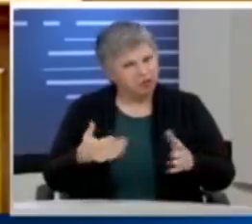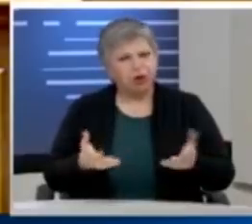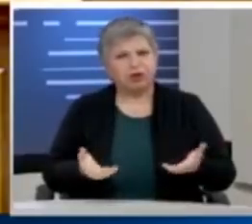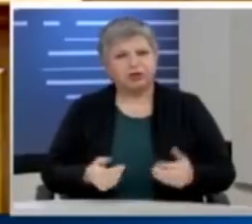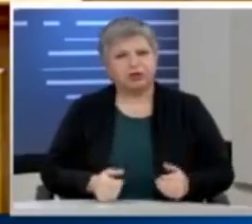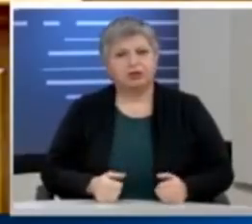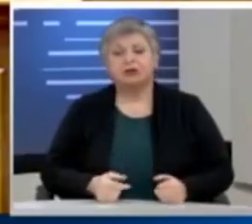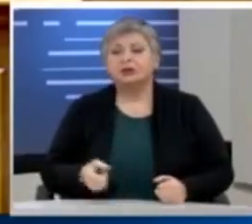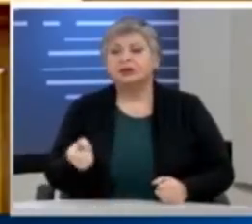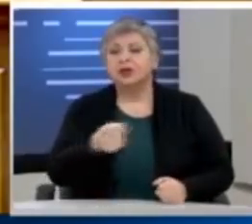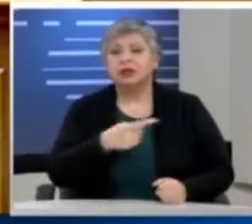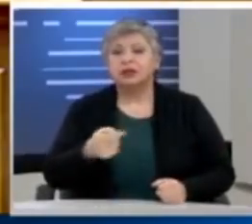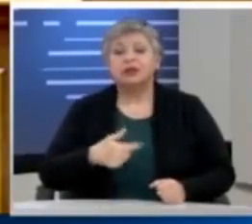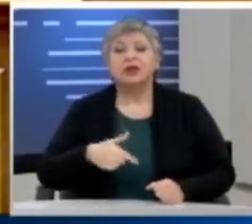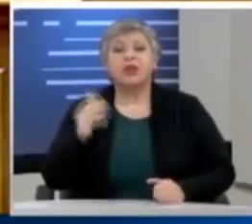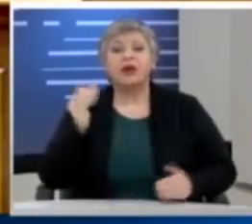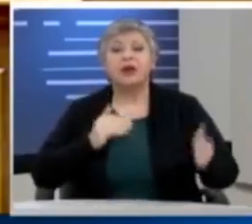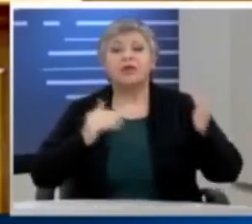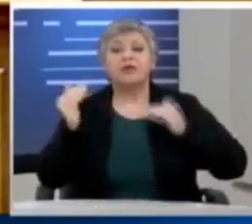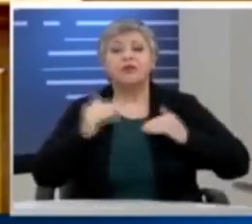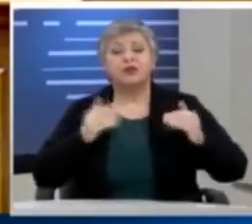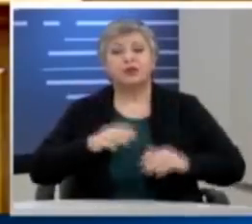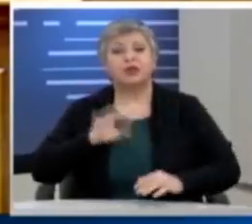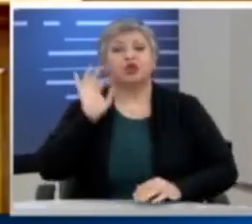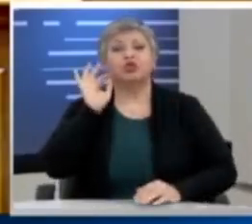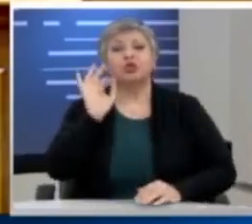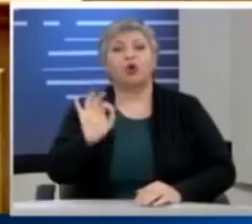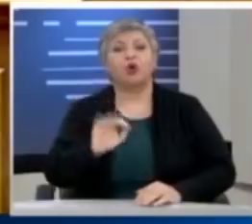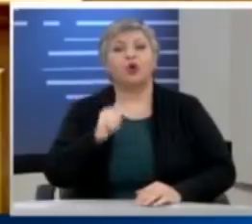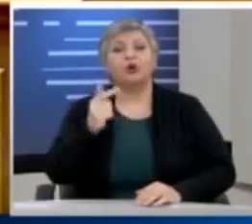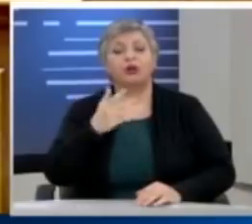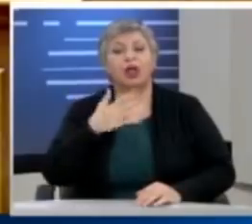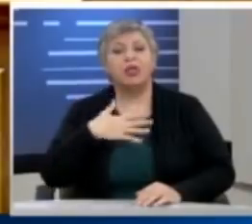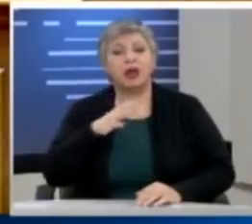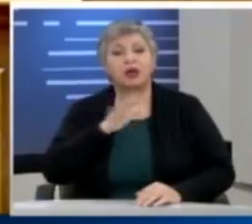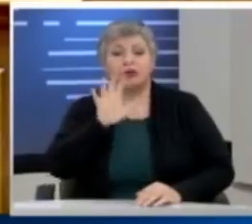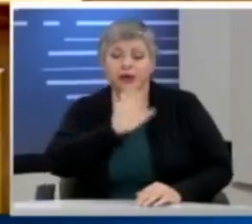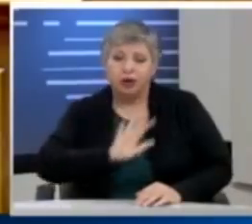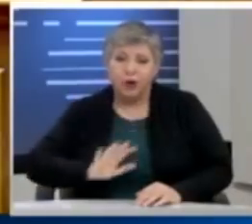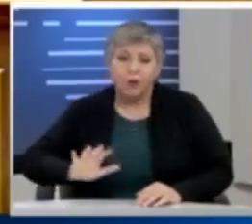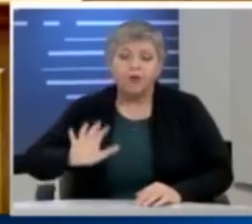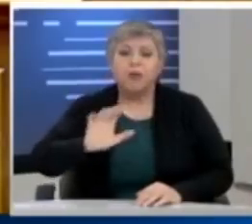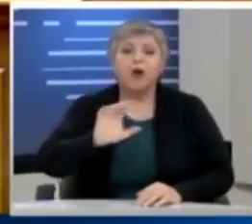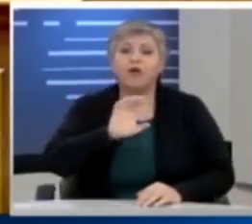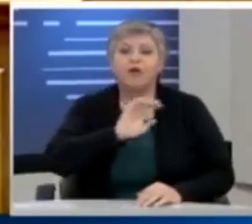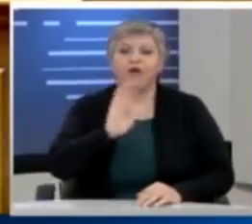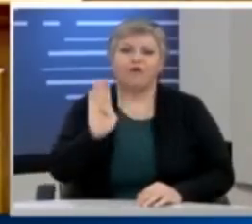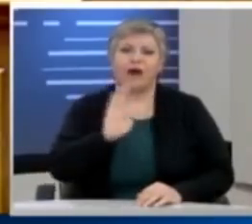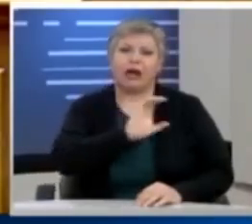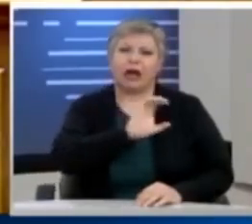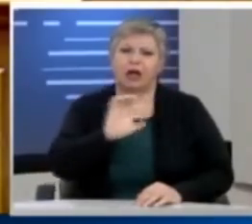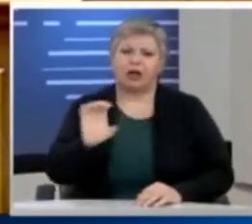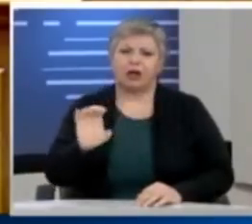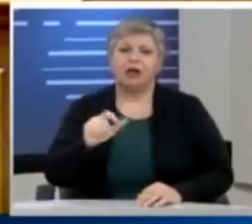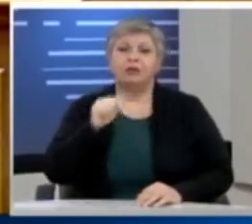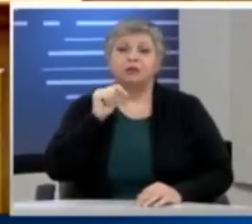δεν αμφισβητεί το στόχο της ευρωατλαντικής ολοκλήρωσης στα Βαλκάνια, τον οποίο κυρίως υπηρετεί αυτή